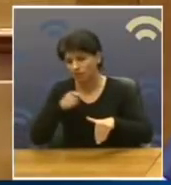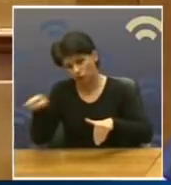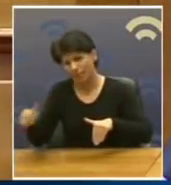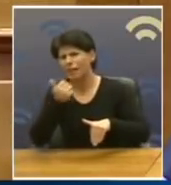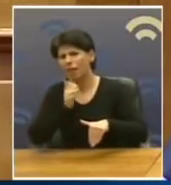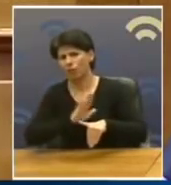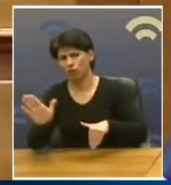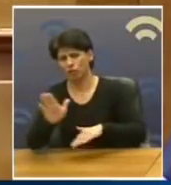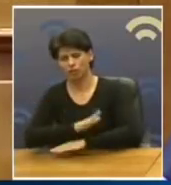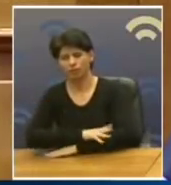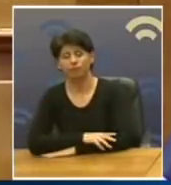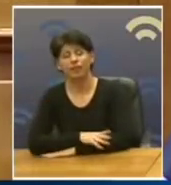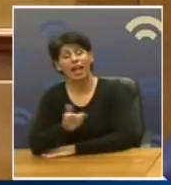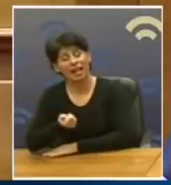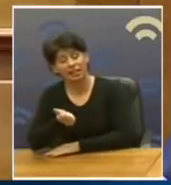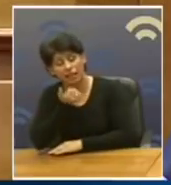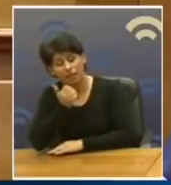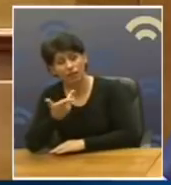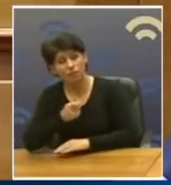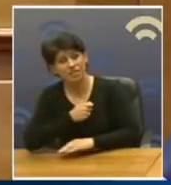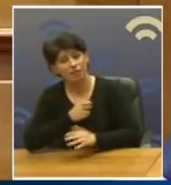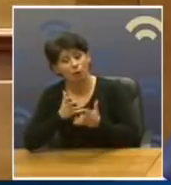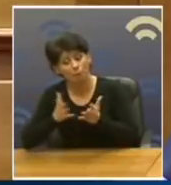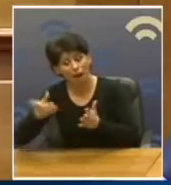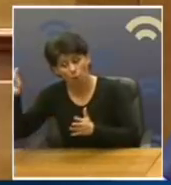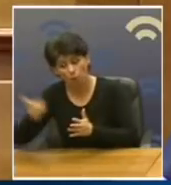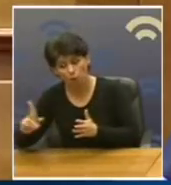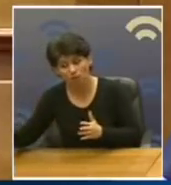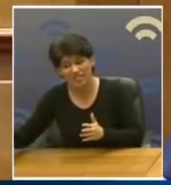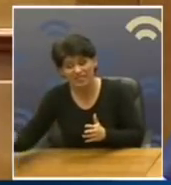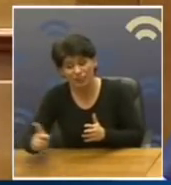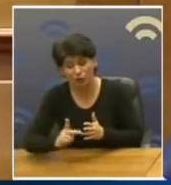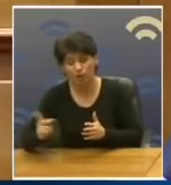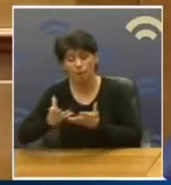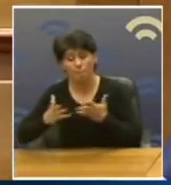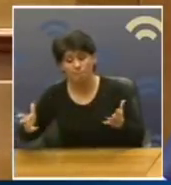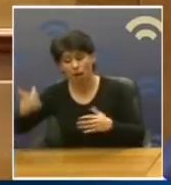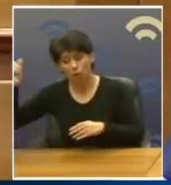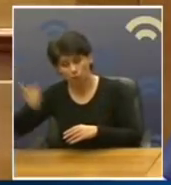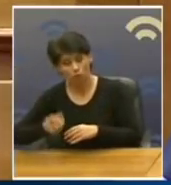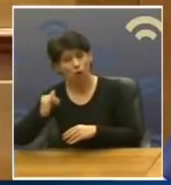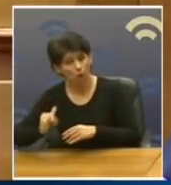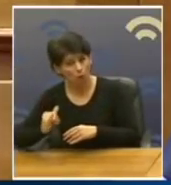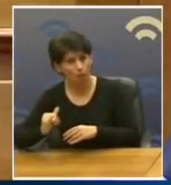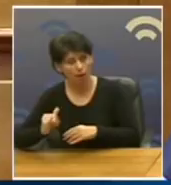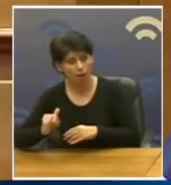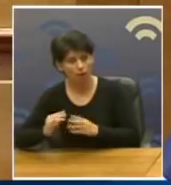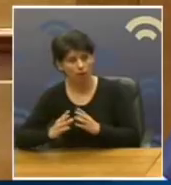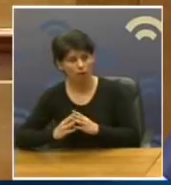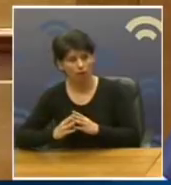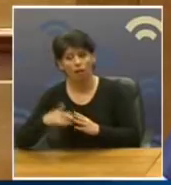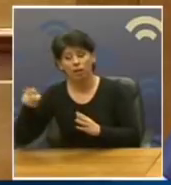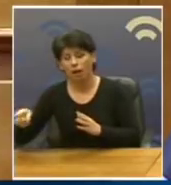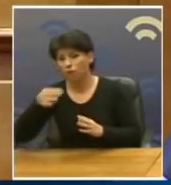λάθος. Κάνετε λάθος διότι πιστεύω ότι μεγάλο μέρος της κοινωνίας και μεγάλο μέρος ακόμα και αυτού